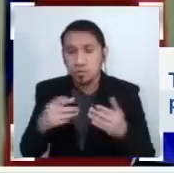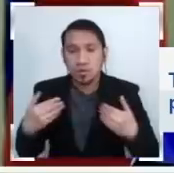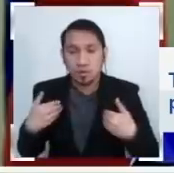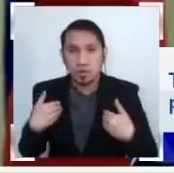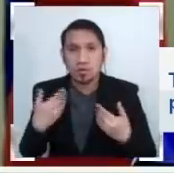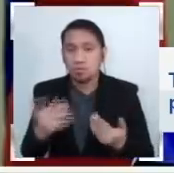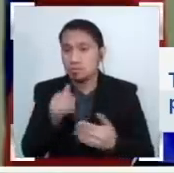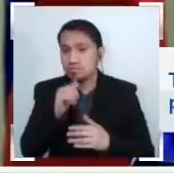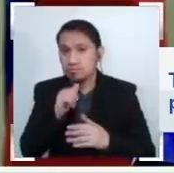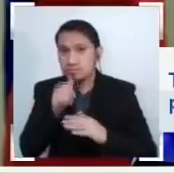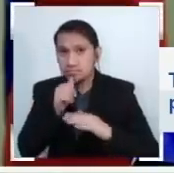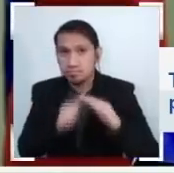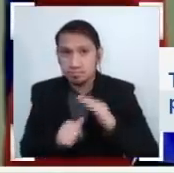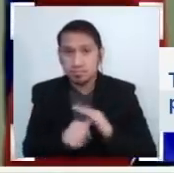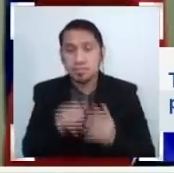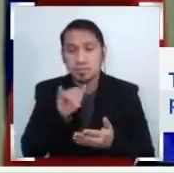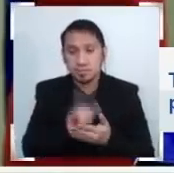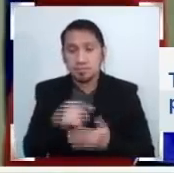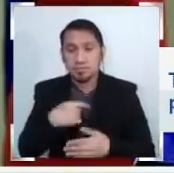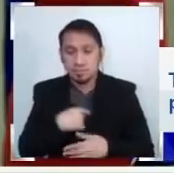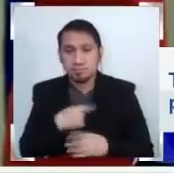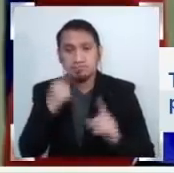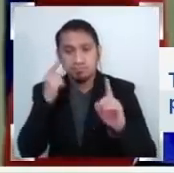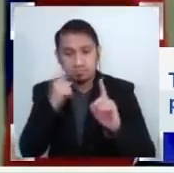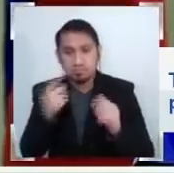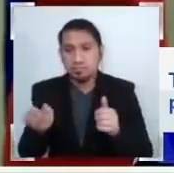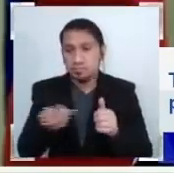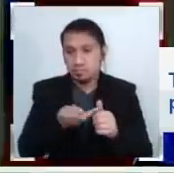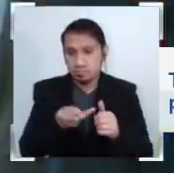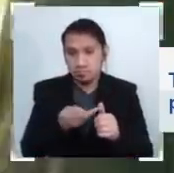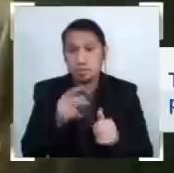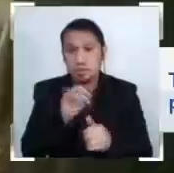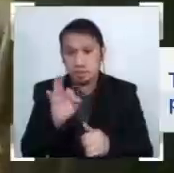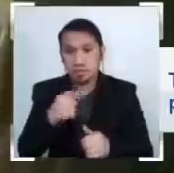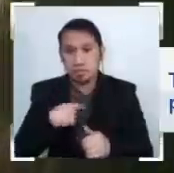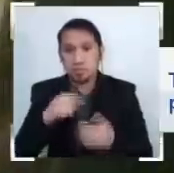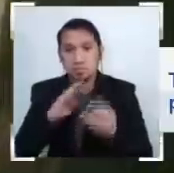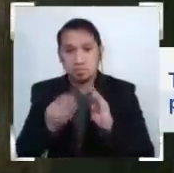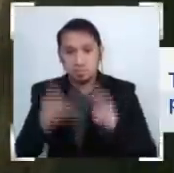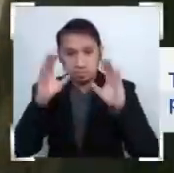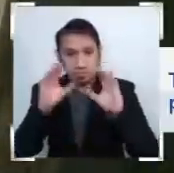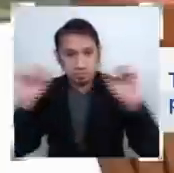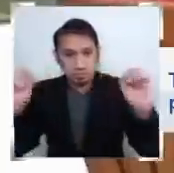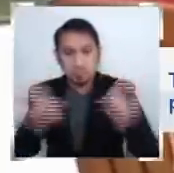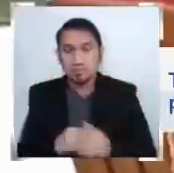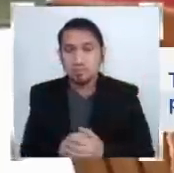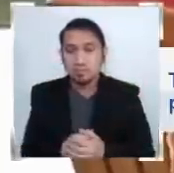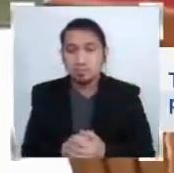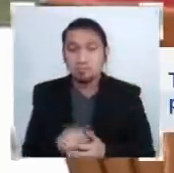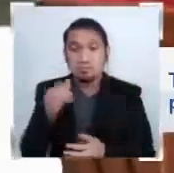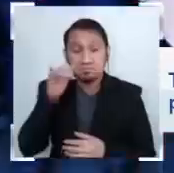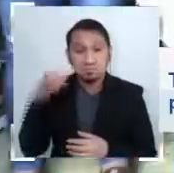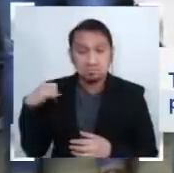hide. This is something I intend to prioritize should I be elected. Kahapon bumisita rin si Robredo sa Good